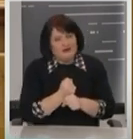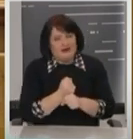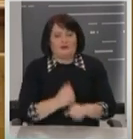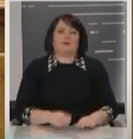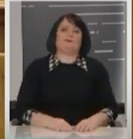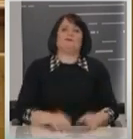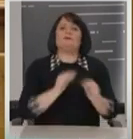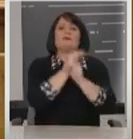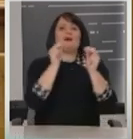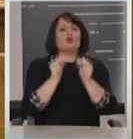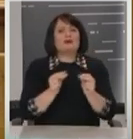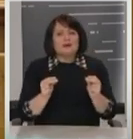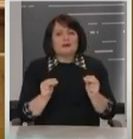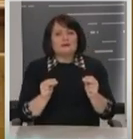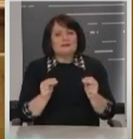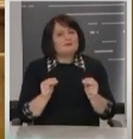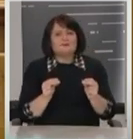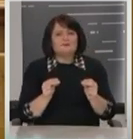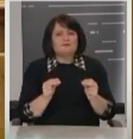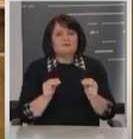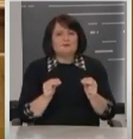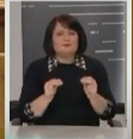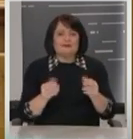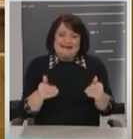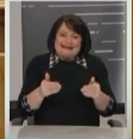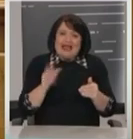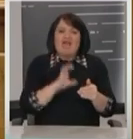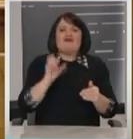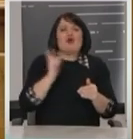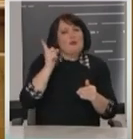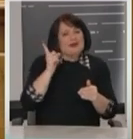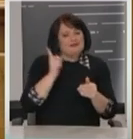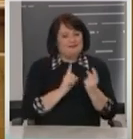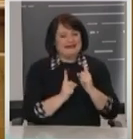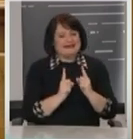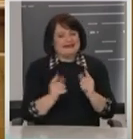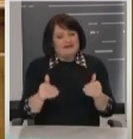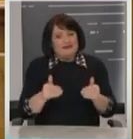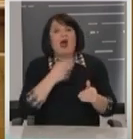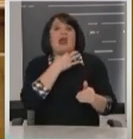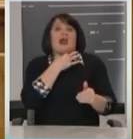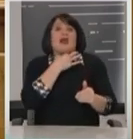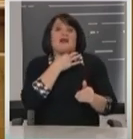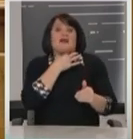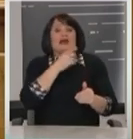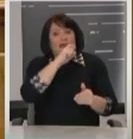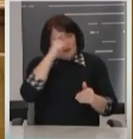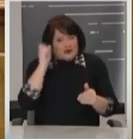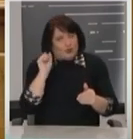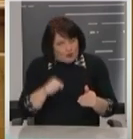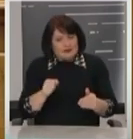Καταλήξαμε σε ένα συμβιβασμό με τους εταίρους μας. Αναγκαστικό συμβιβασμό και δύσκολο